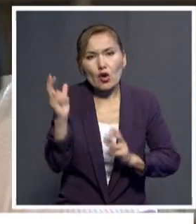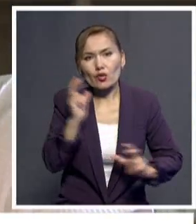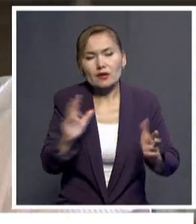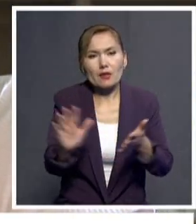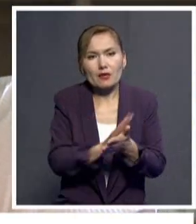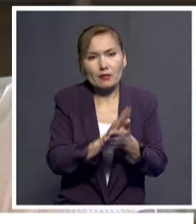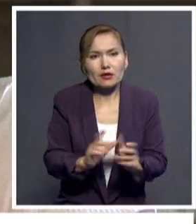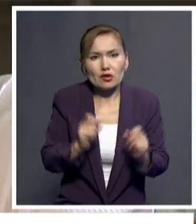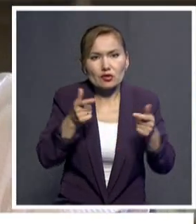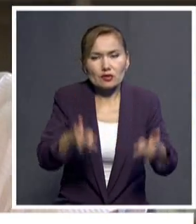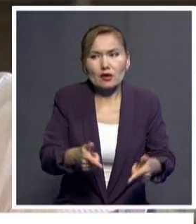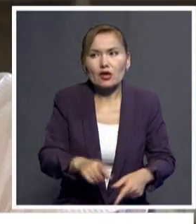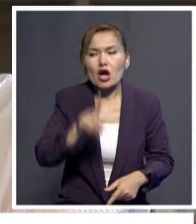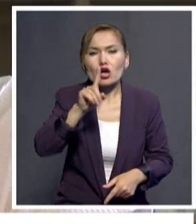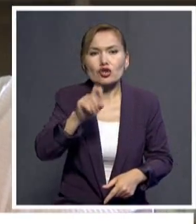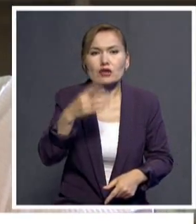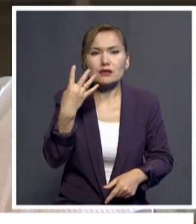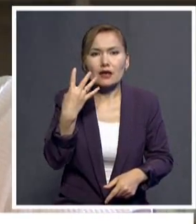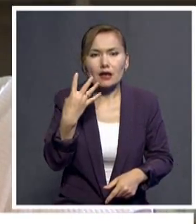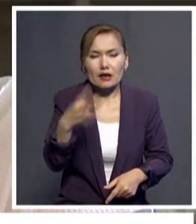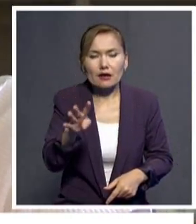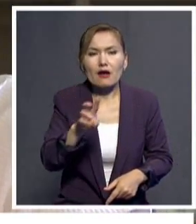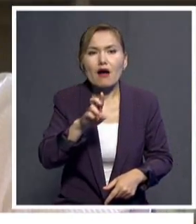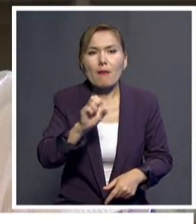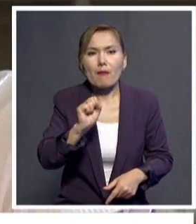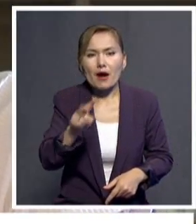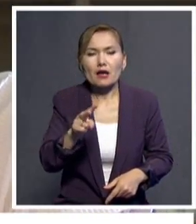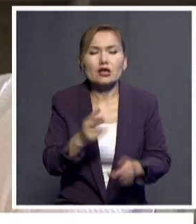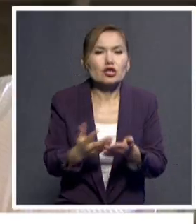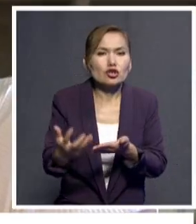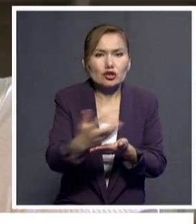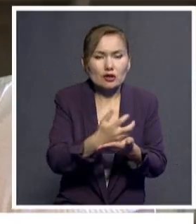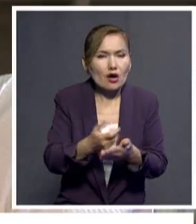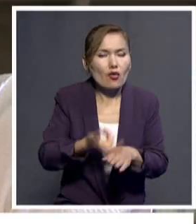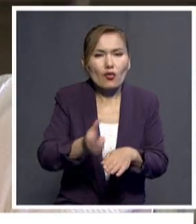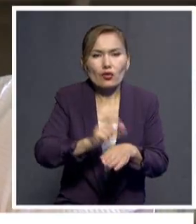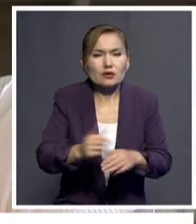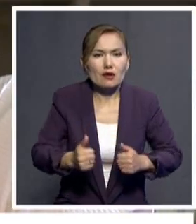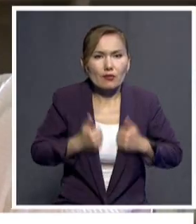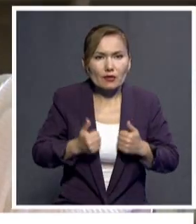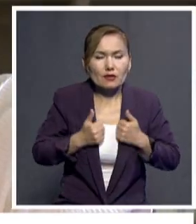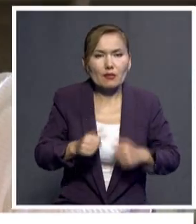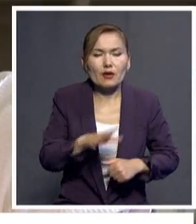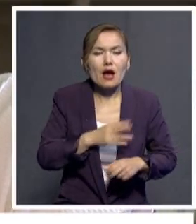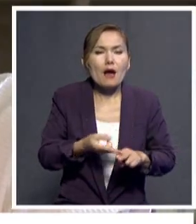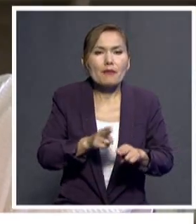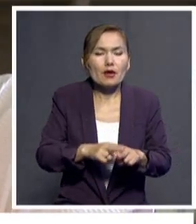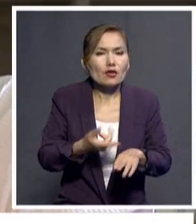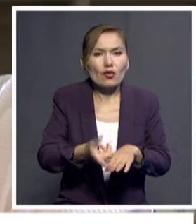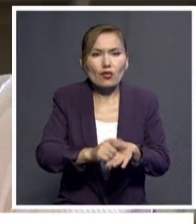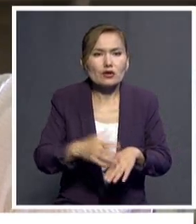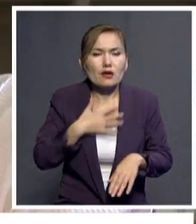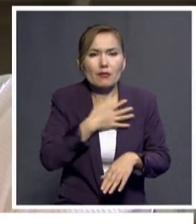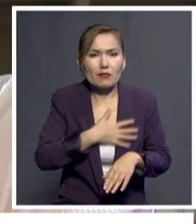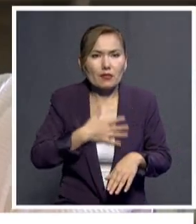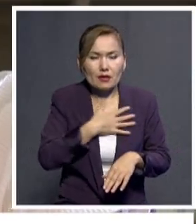алу мен үшін ол мақсат болды ең бастысы. Неге мен 140-ты алмаймын? Неге алмасқа